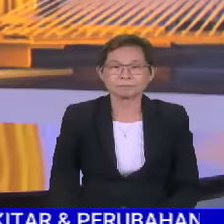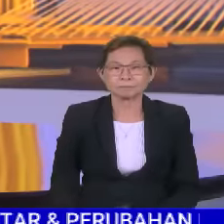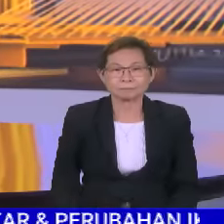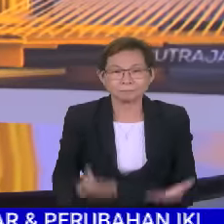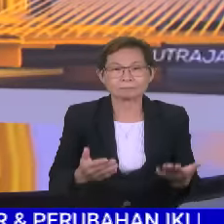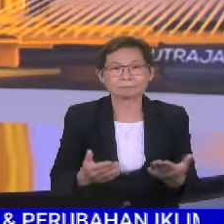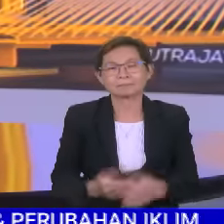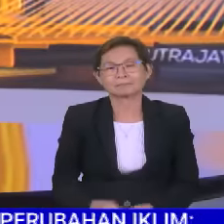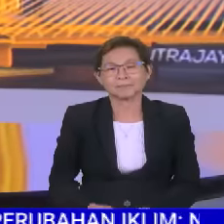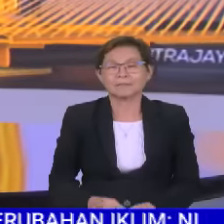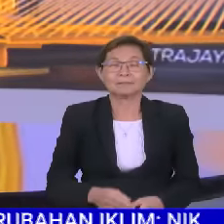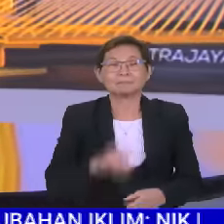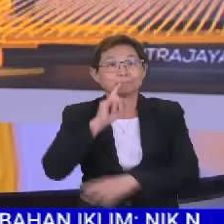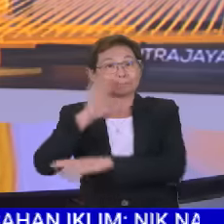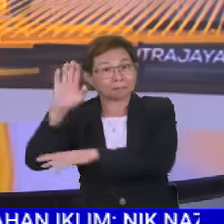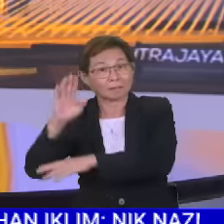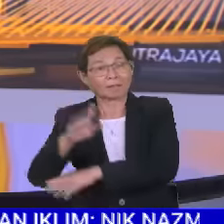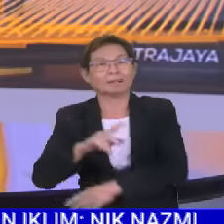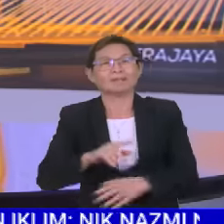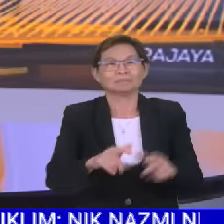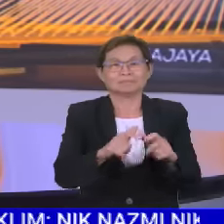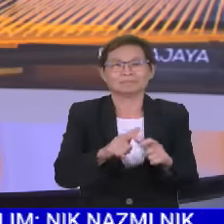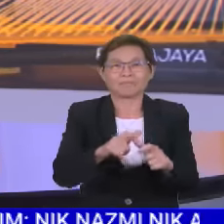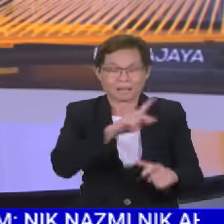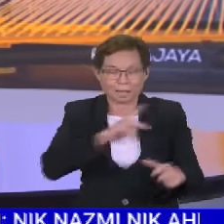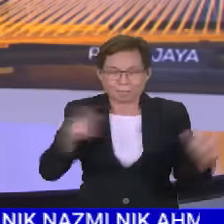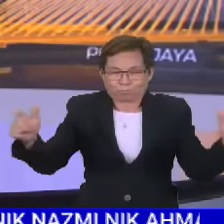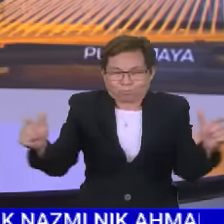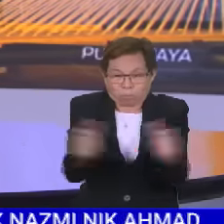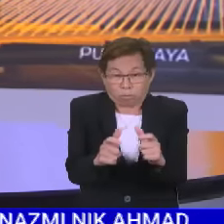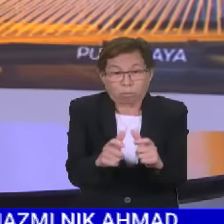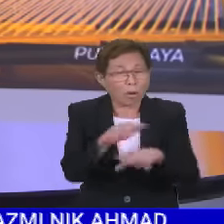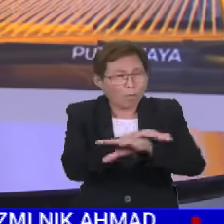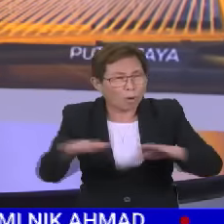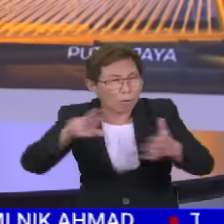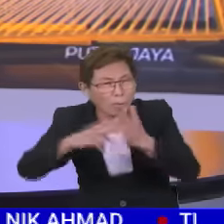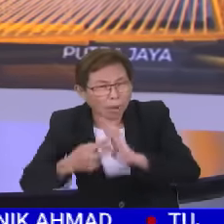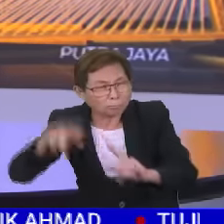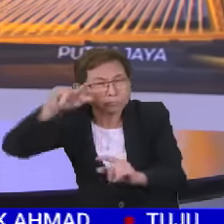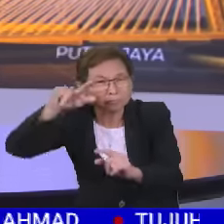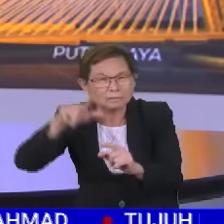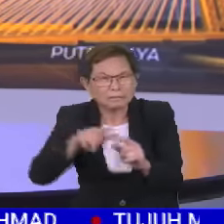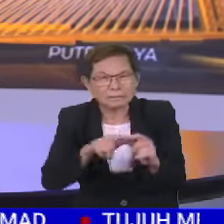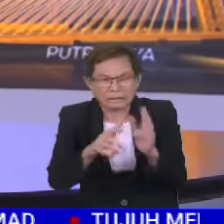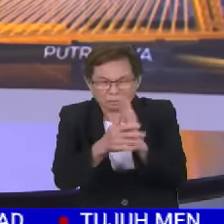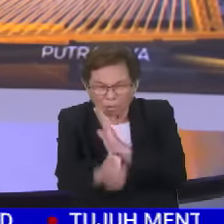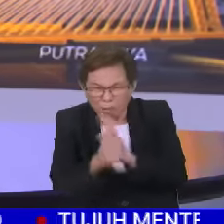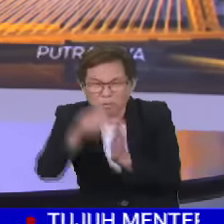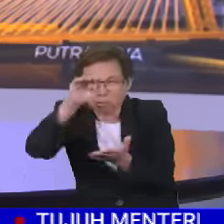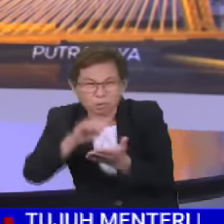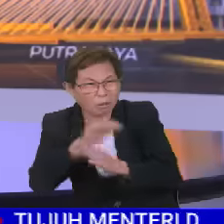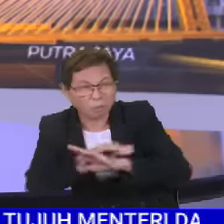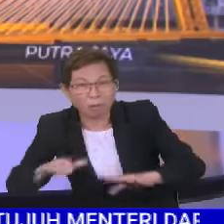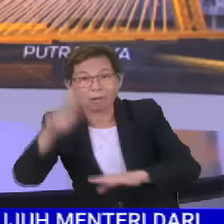Saudara, seperti dijanjikan, saiz kabinet sudah dikecilkan. Tetapi ia bukan bermakna tetap kompetensi berkurang. Apatah